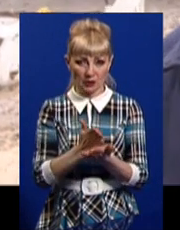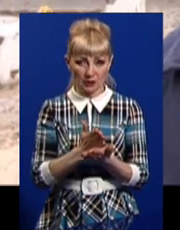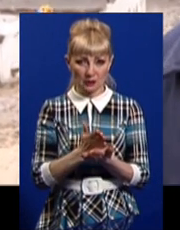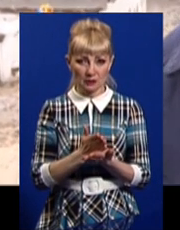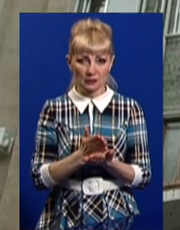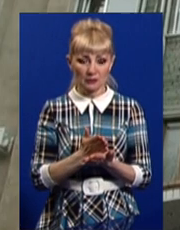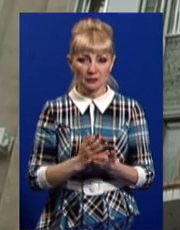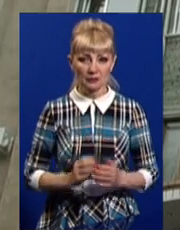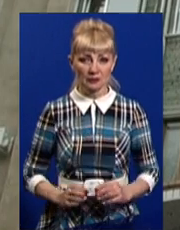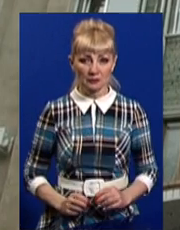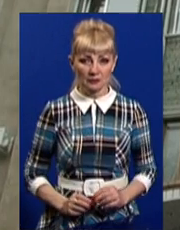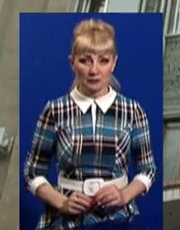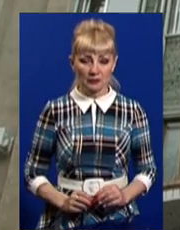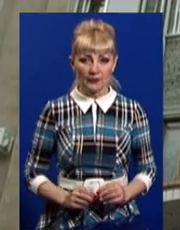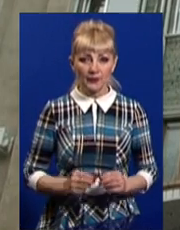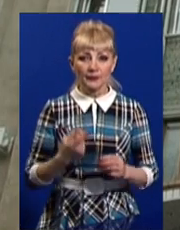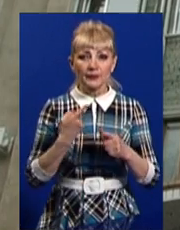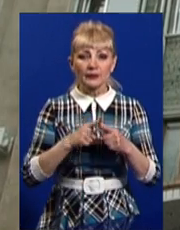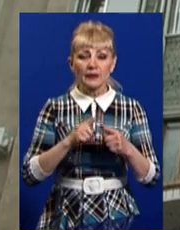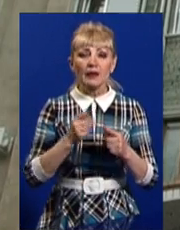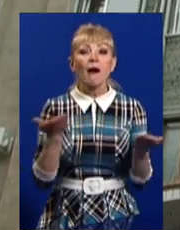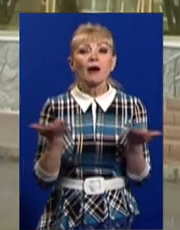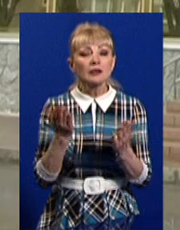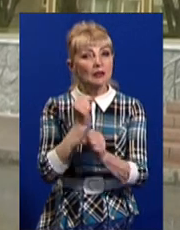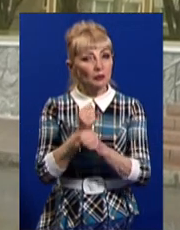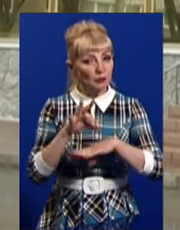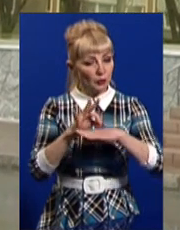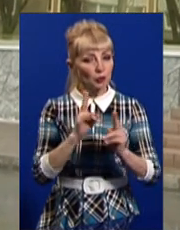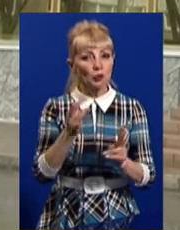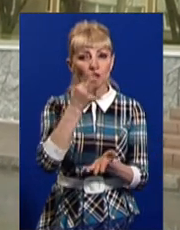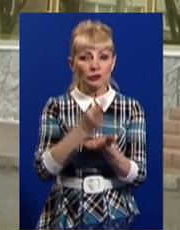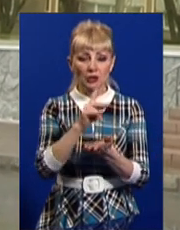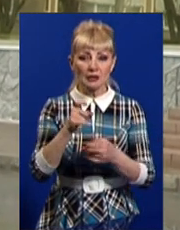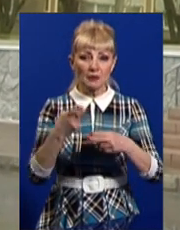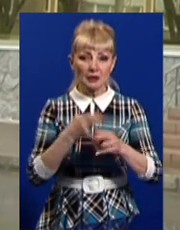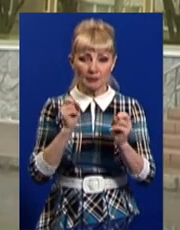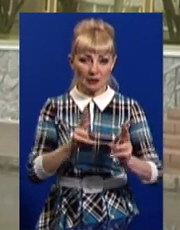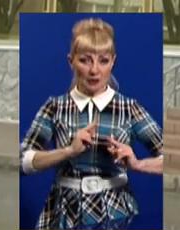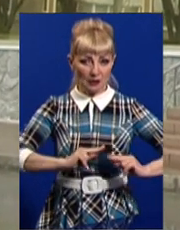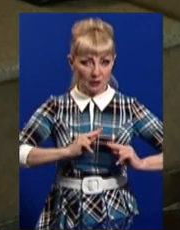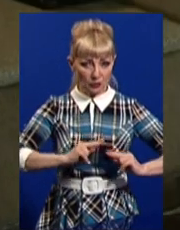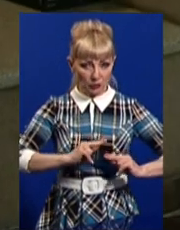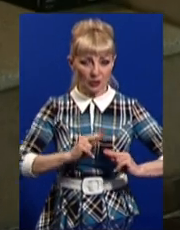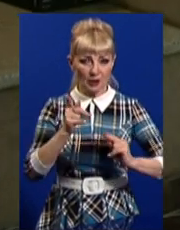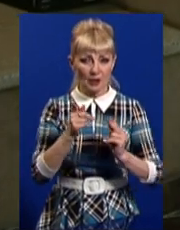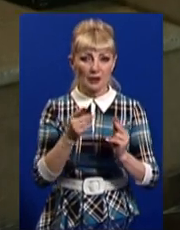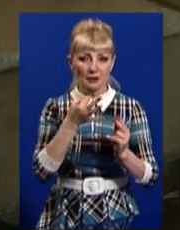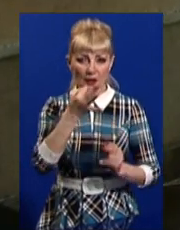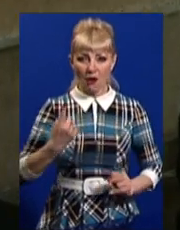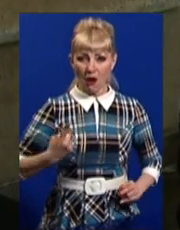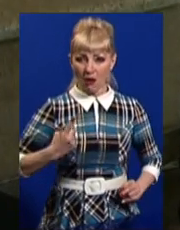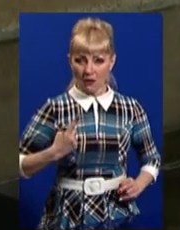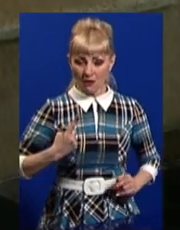тепло дали. Із питаннями, які роботи проводили, хто відповідав за безпеку працівників, йдемо до будівлі тепломереж. Охорона